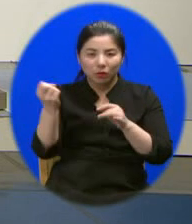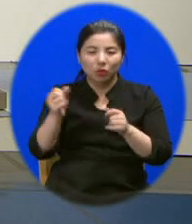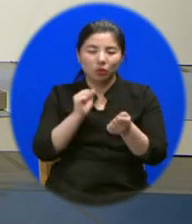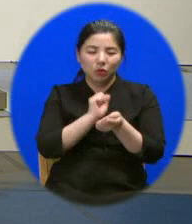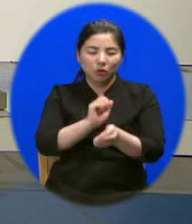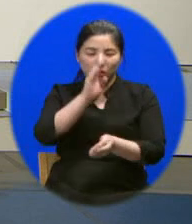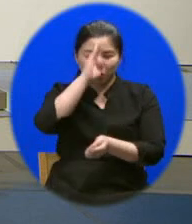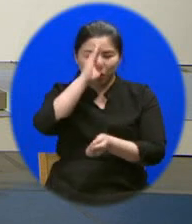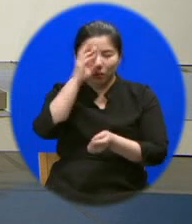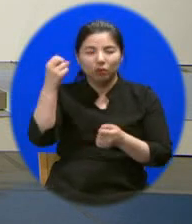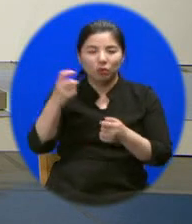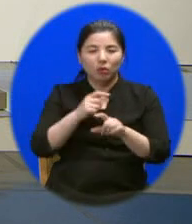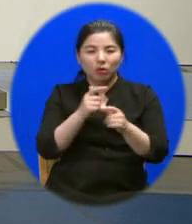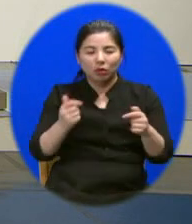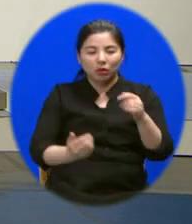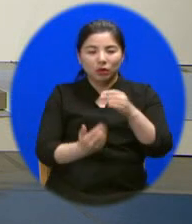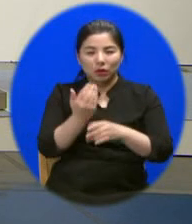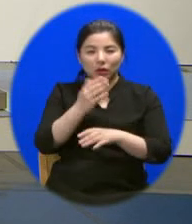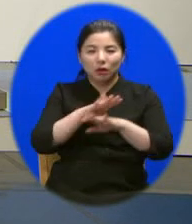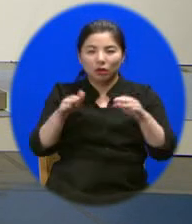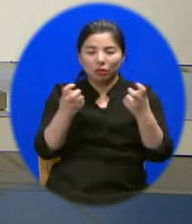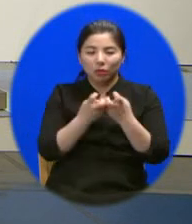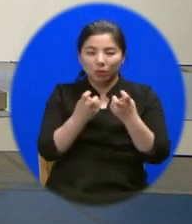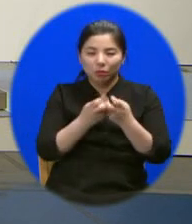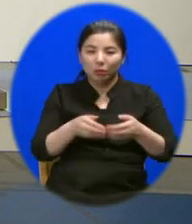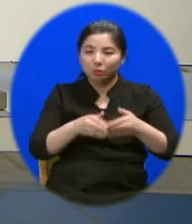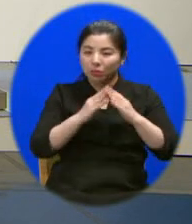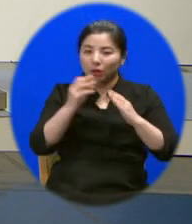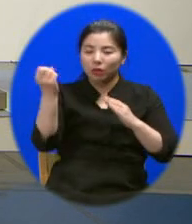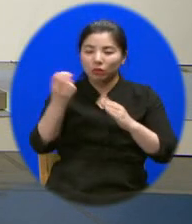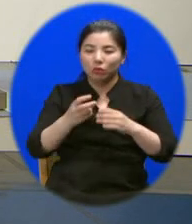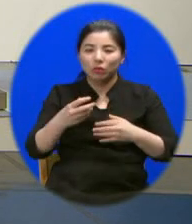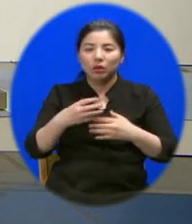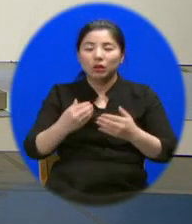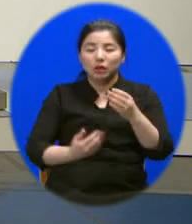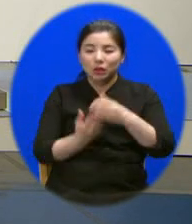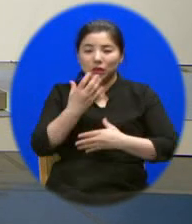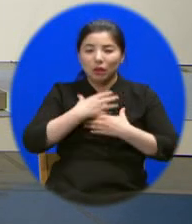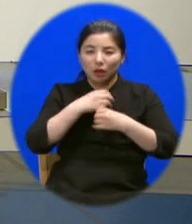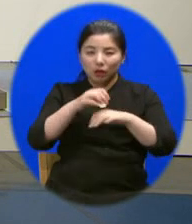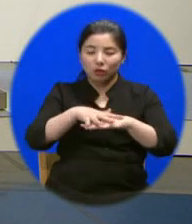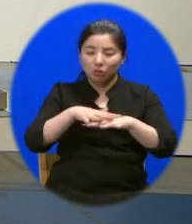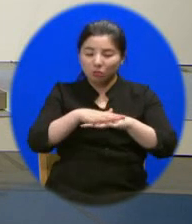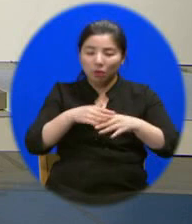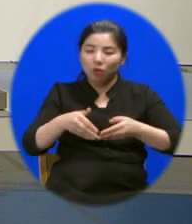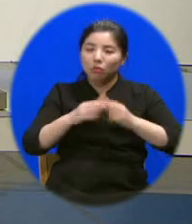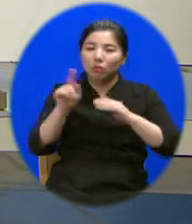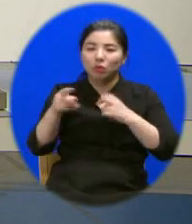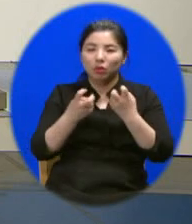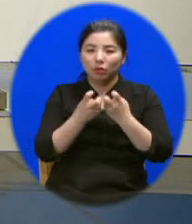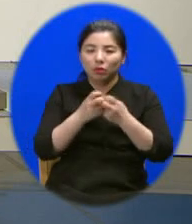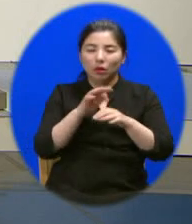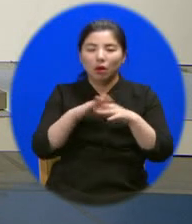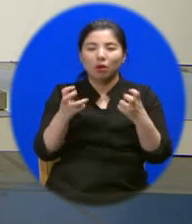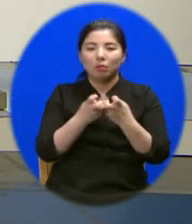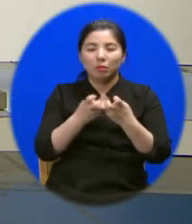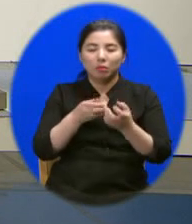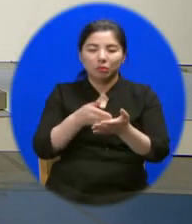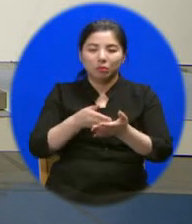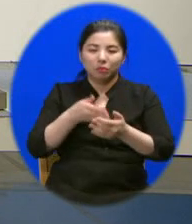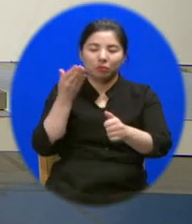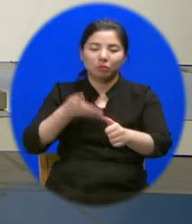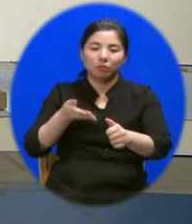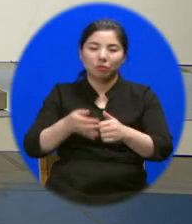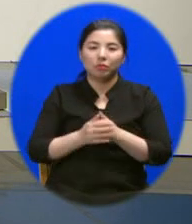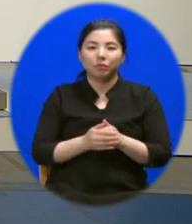각종 재난 대응 책의 개선 및 재난 점만 구축은 어떻게 이루어져야 하는지 대안을 제시해 주시기 바랍니다 자 이번엔